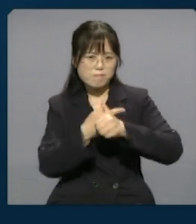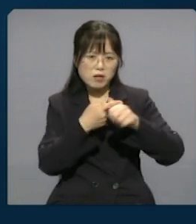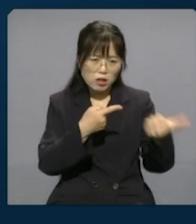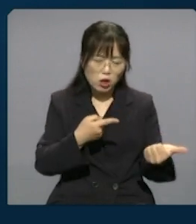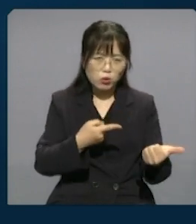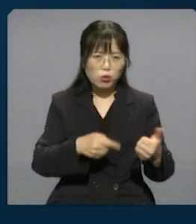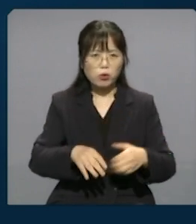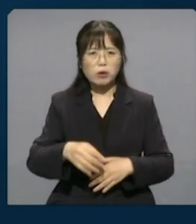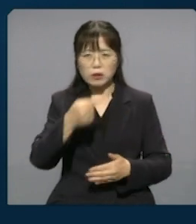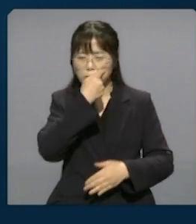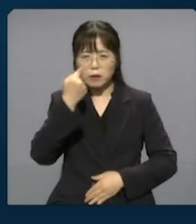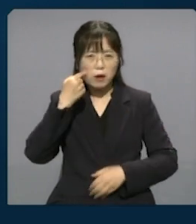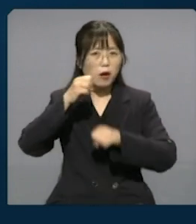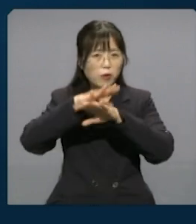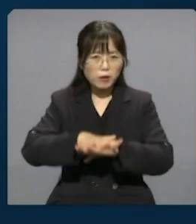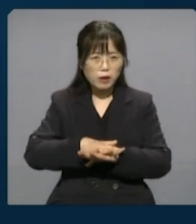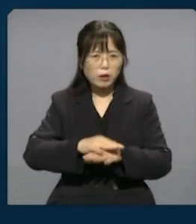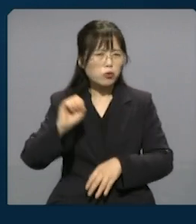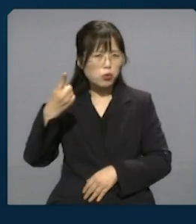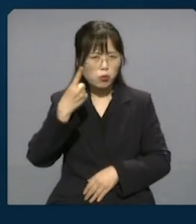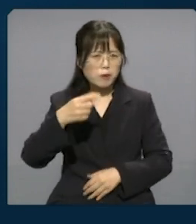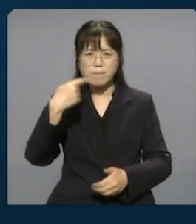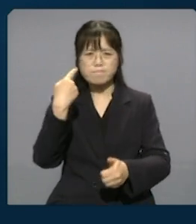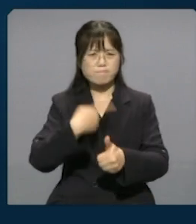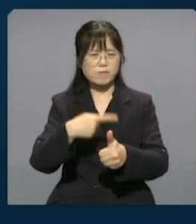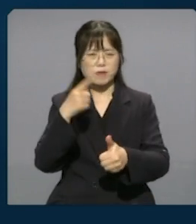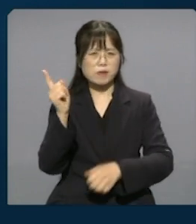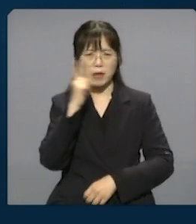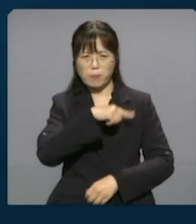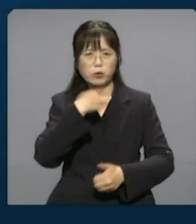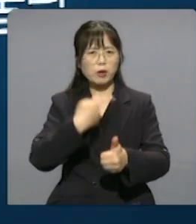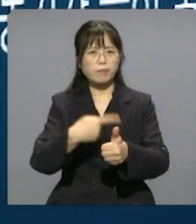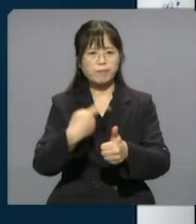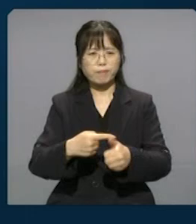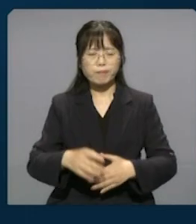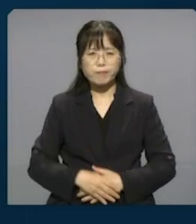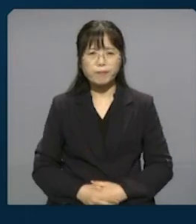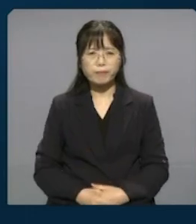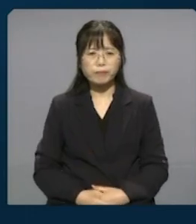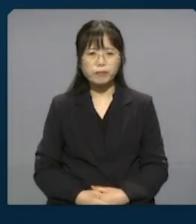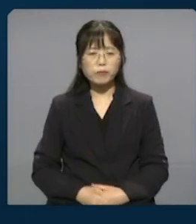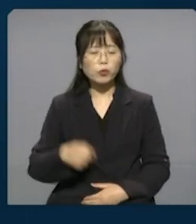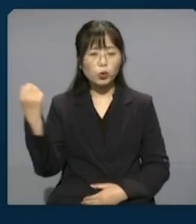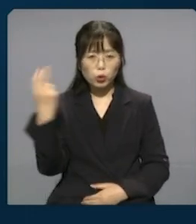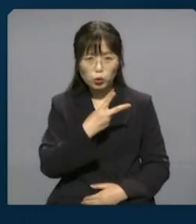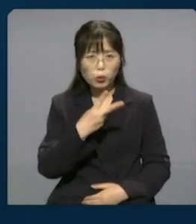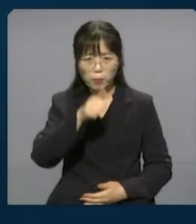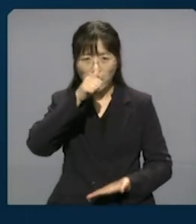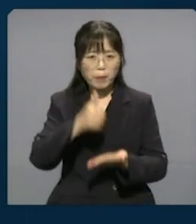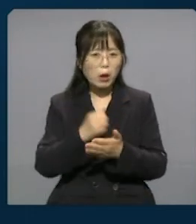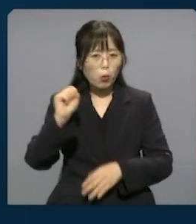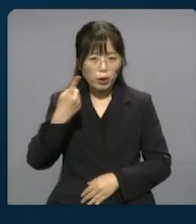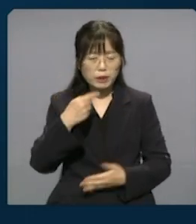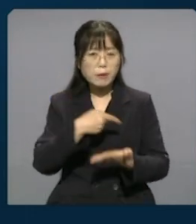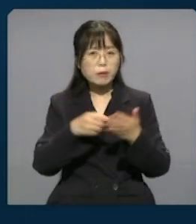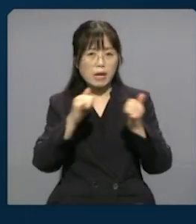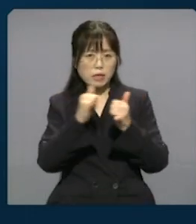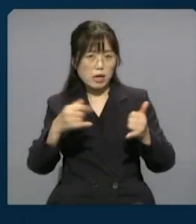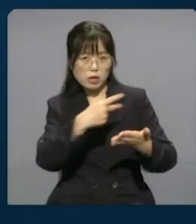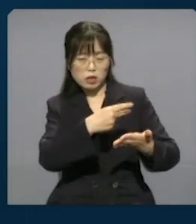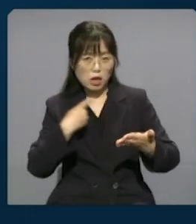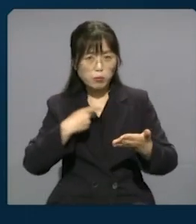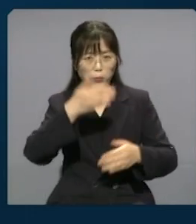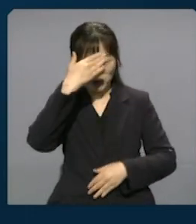살인하고 증거를 인멸해 동기가 극히 불량하다고 질책했습니다. 또 범행 원인을 피해자의 채무